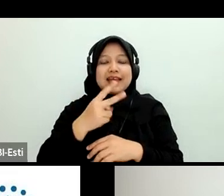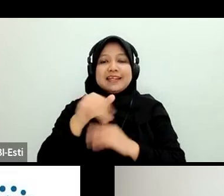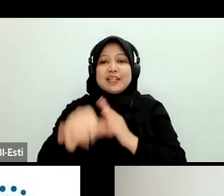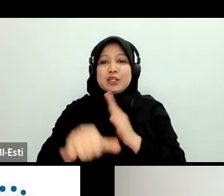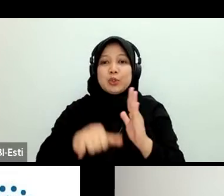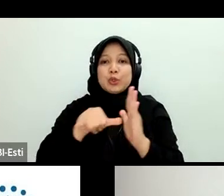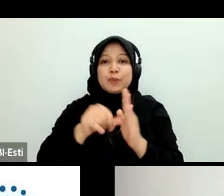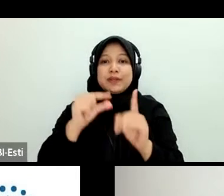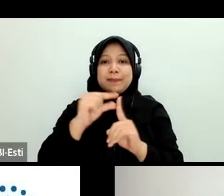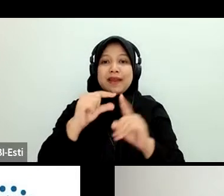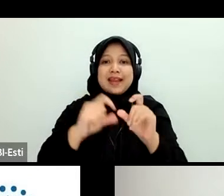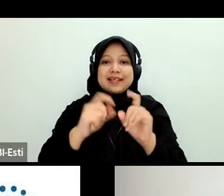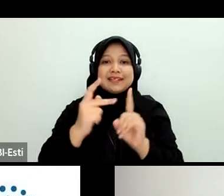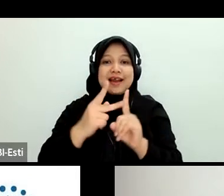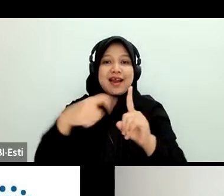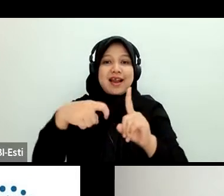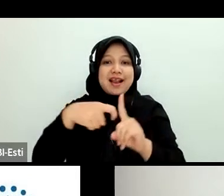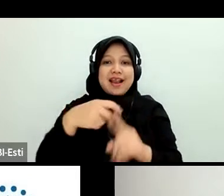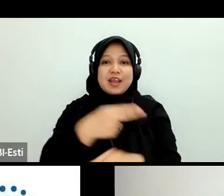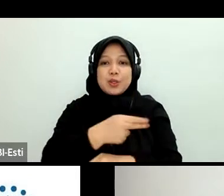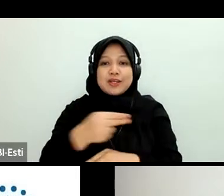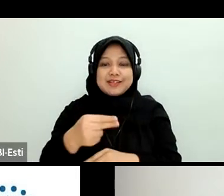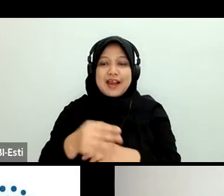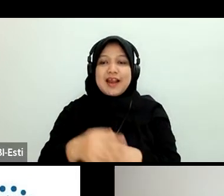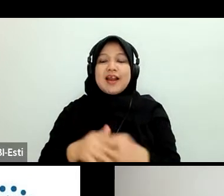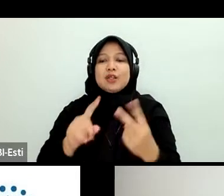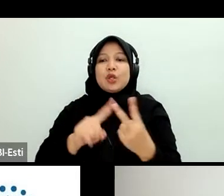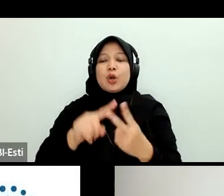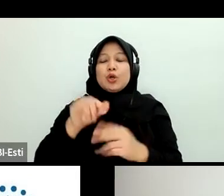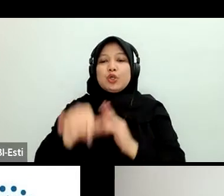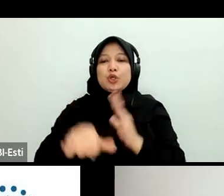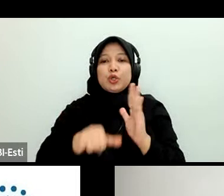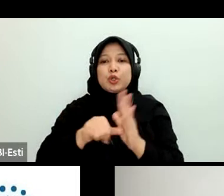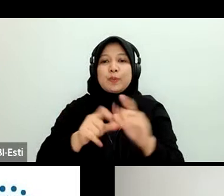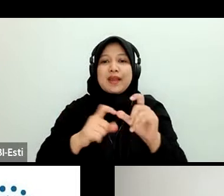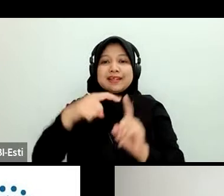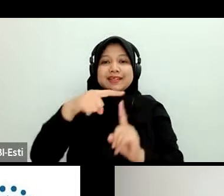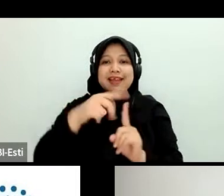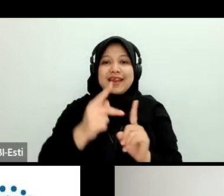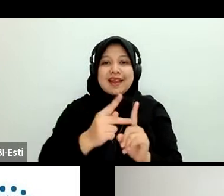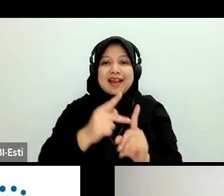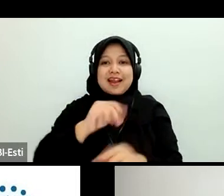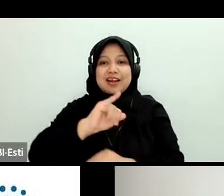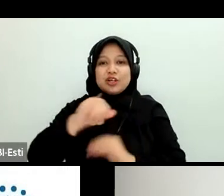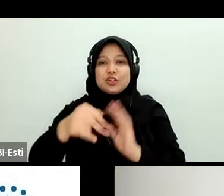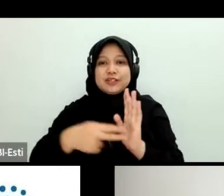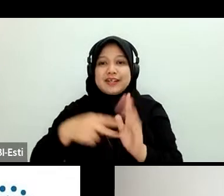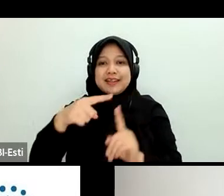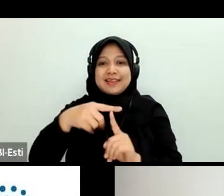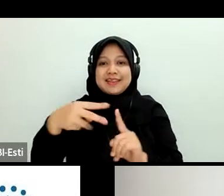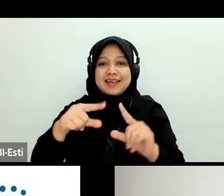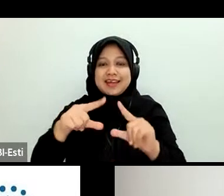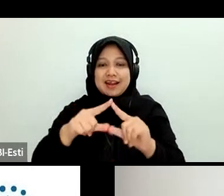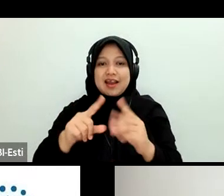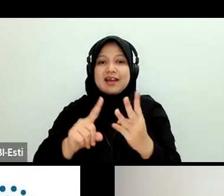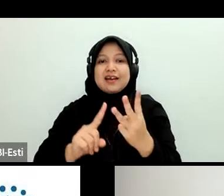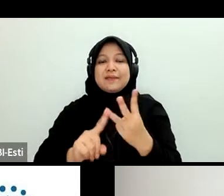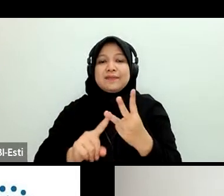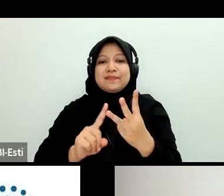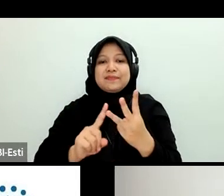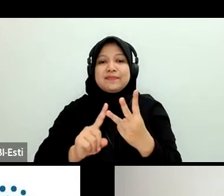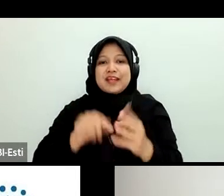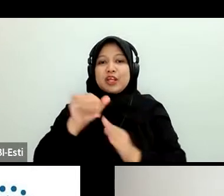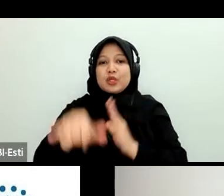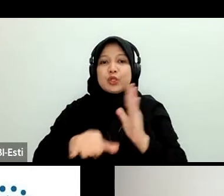YouTube Elsa ke Indonesia kemudian YouTube es teh Indonesia jentera dan satu lagi di YouTube n you Indonesia